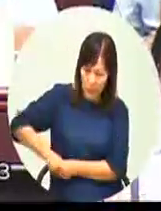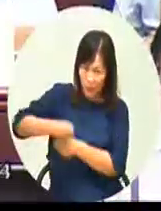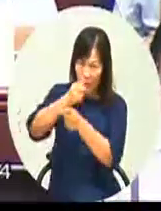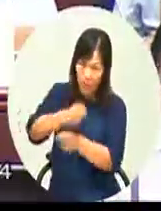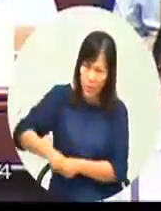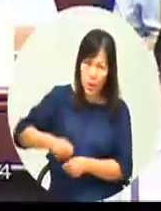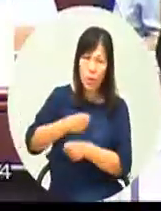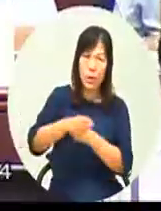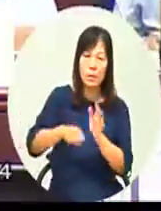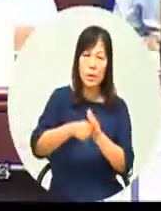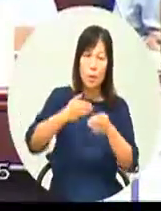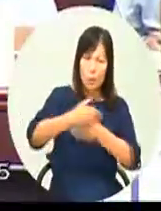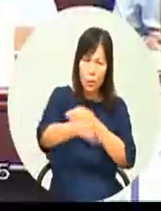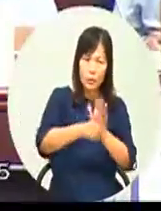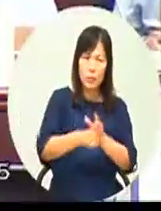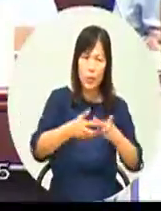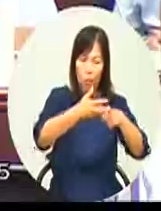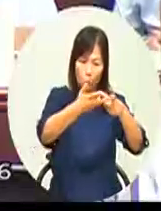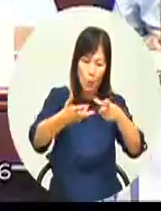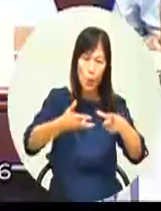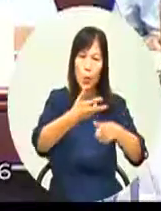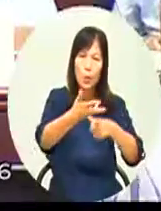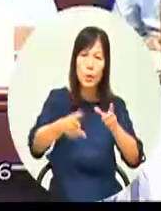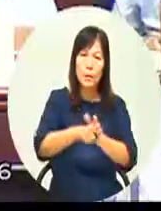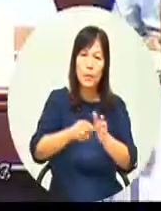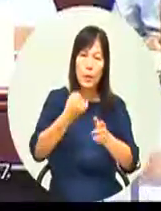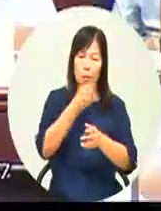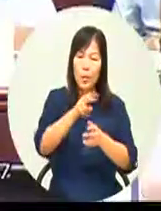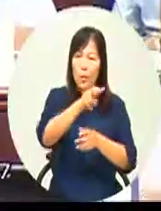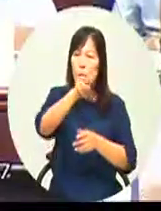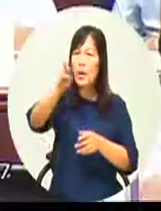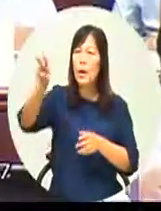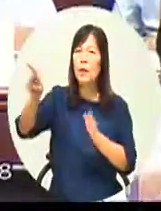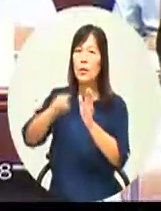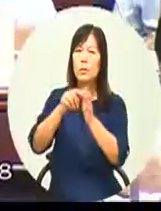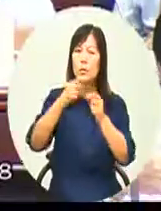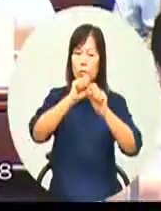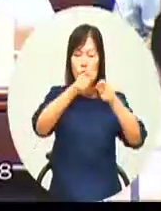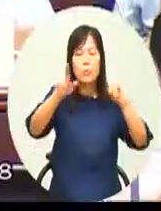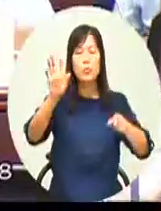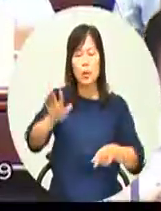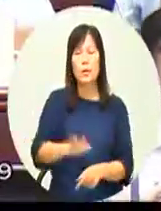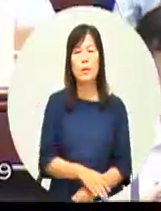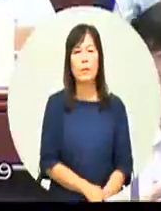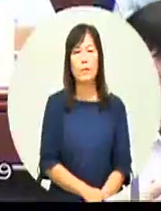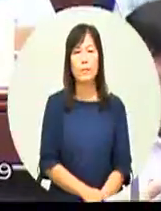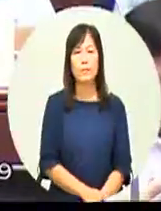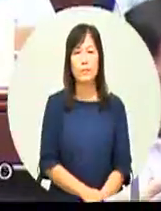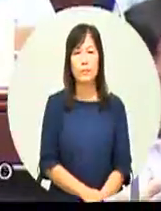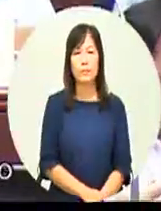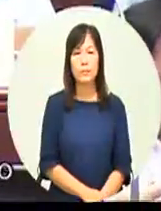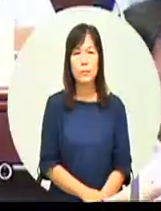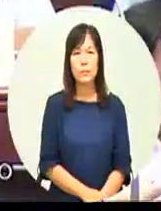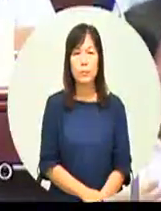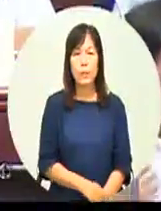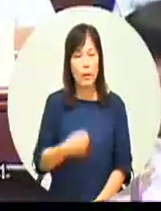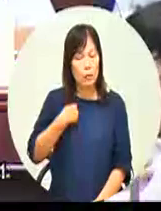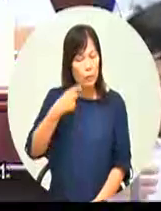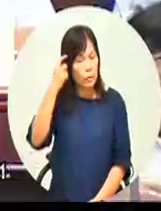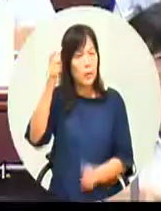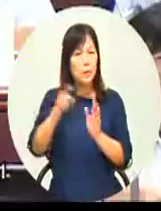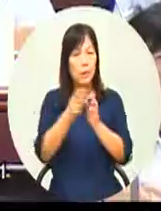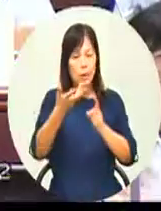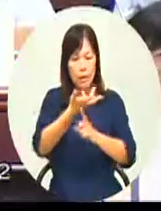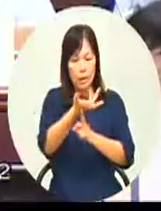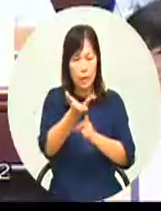面，它从湖里面往这个外面看，其实那个是不一样的景色。所以我也觉得说，在整个莲池